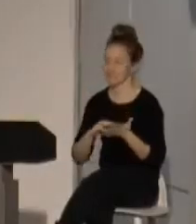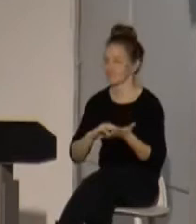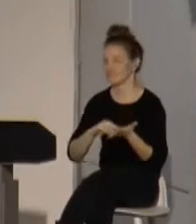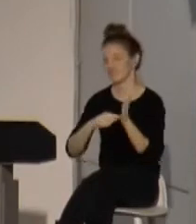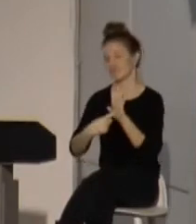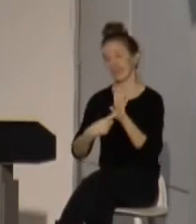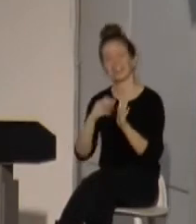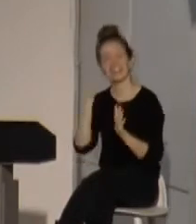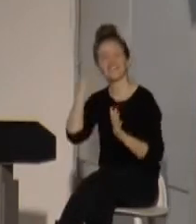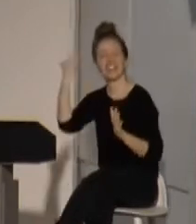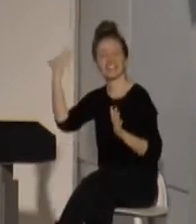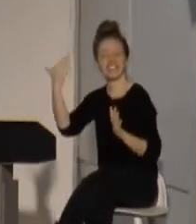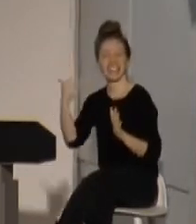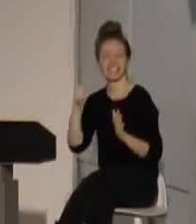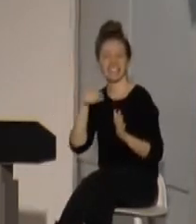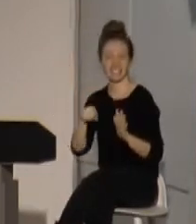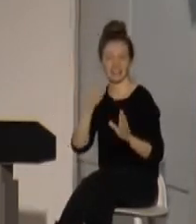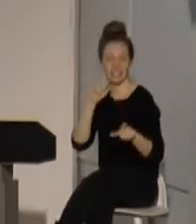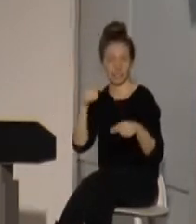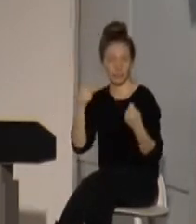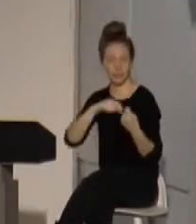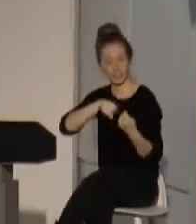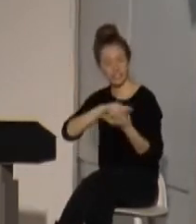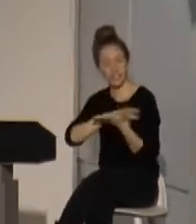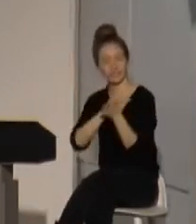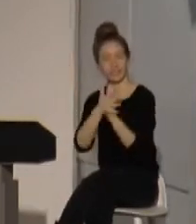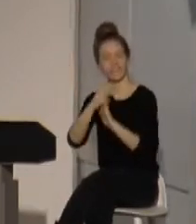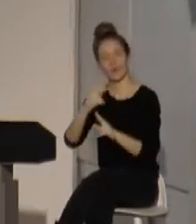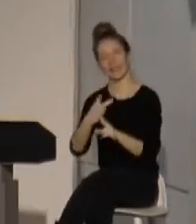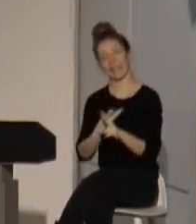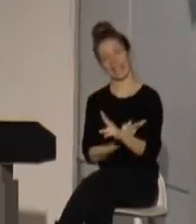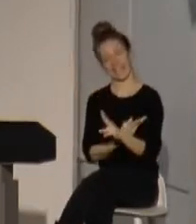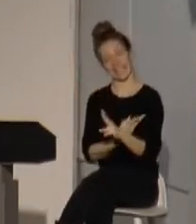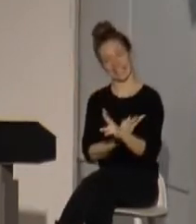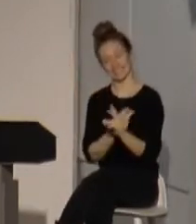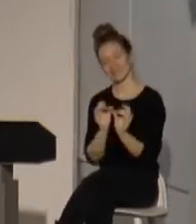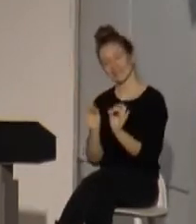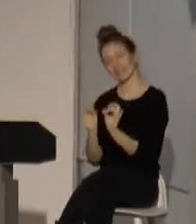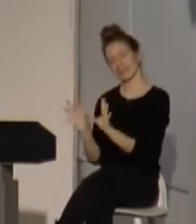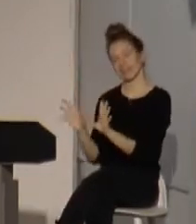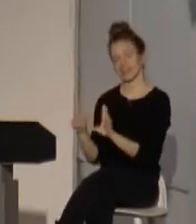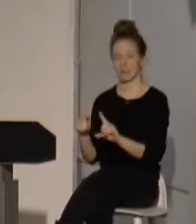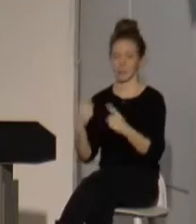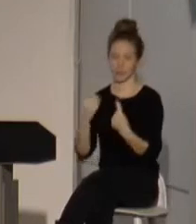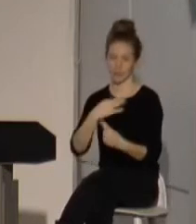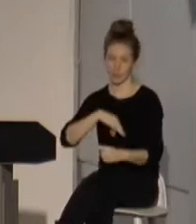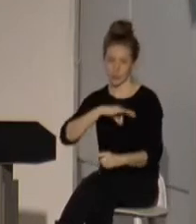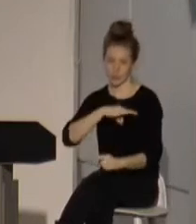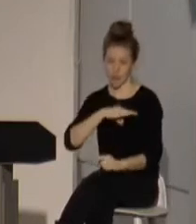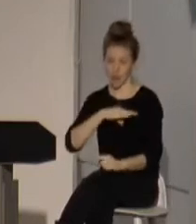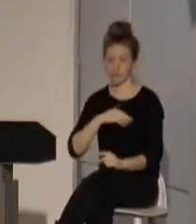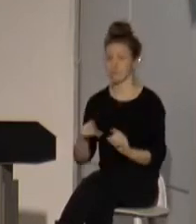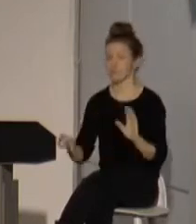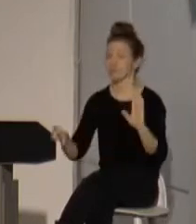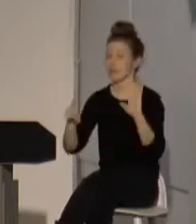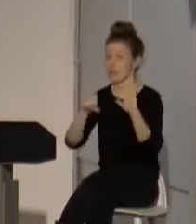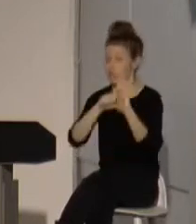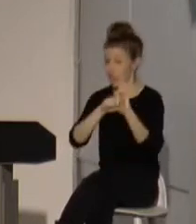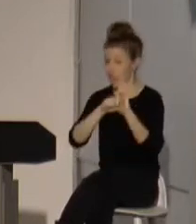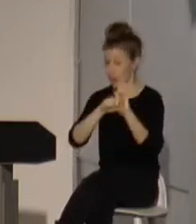הזאת התרבותית, שאנחנו נהפוך להיות רגילים וניפטר מהשונות שלנו. אז הלוגו